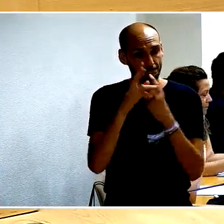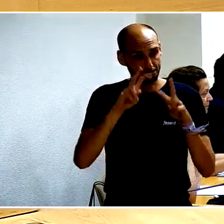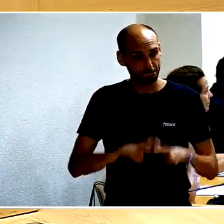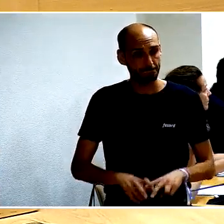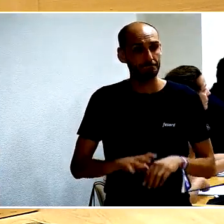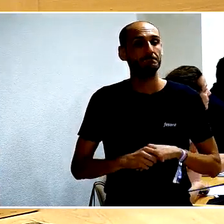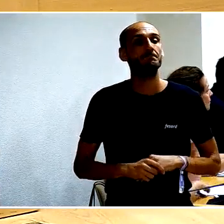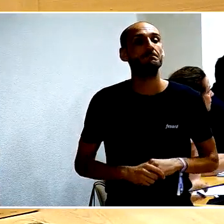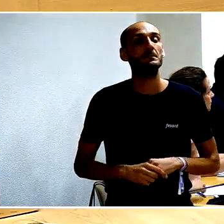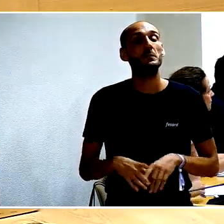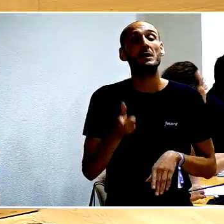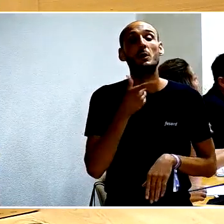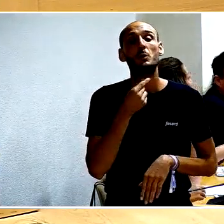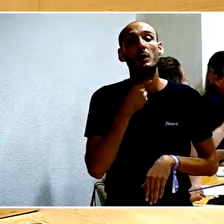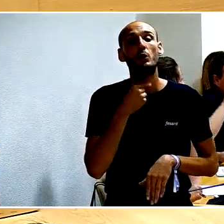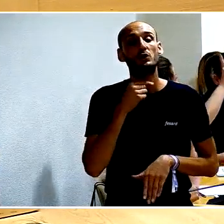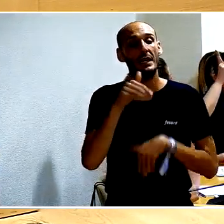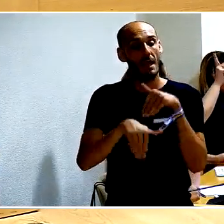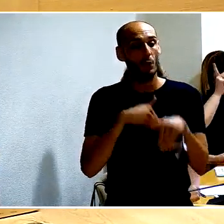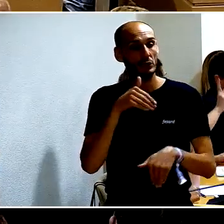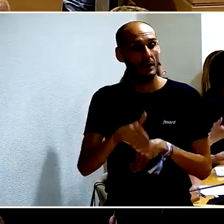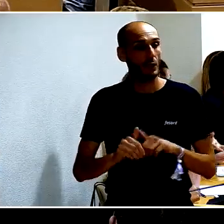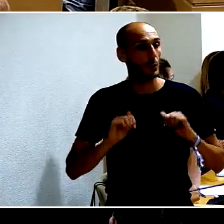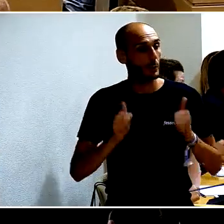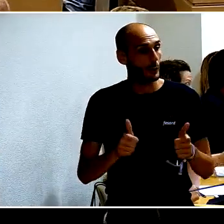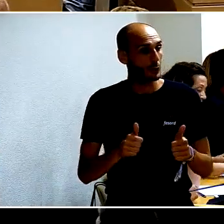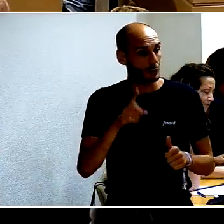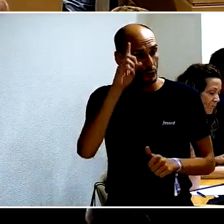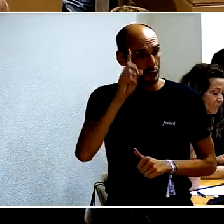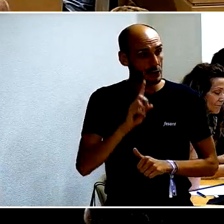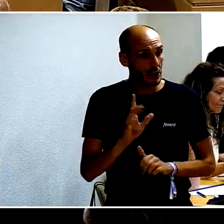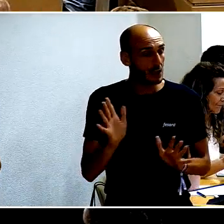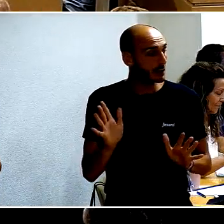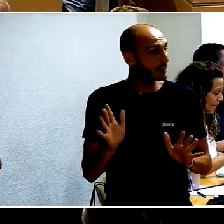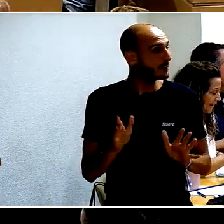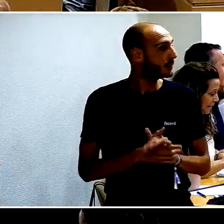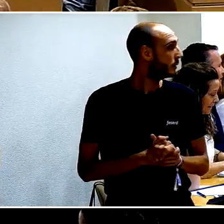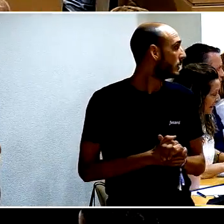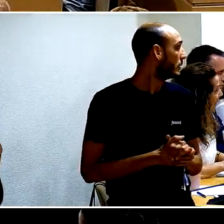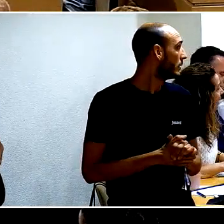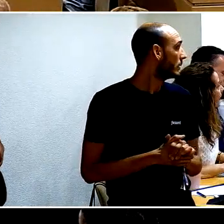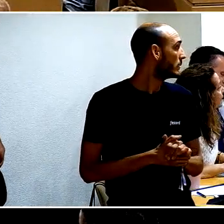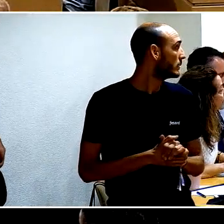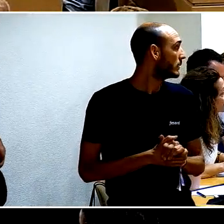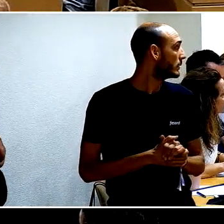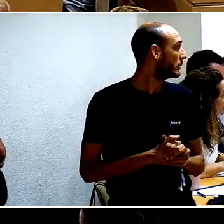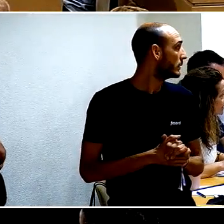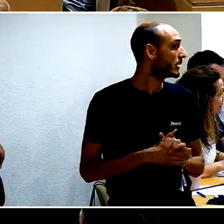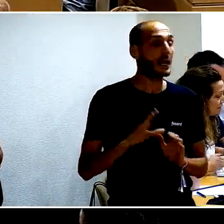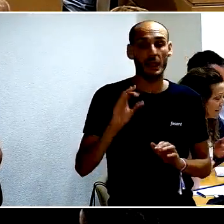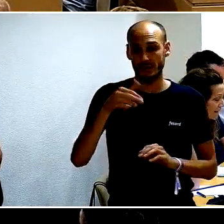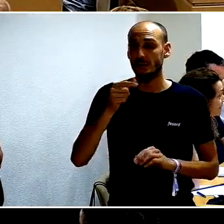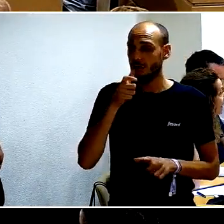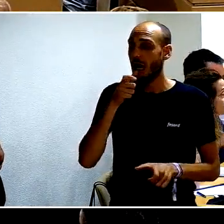M'agradaria passar a la votació del punt. No sé si Amparo Ciscar, pues sí, clar, sí. Han sigut al·lusions directes, clar que sí.